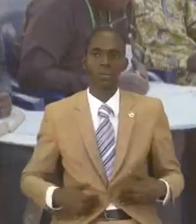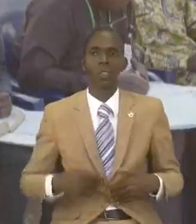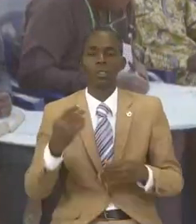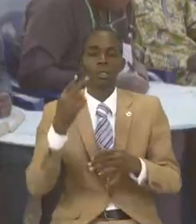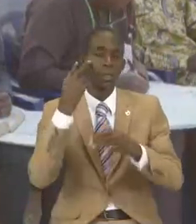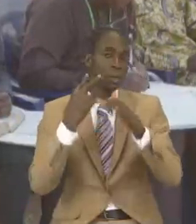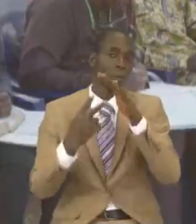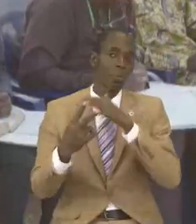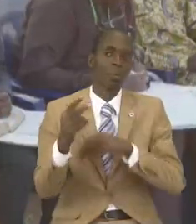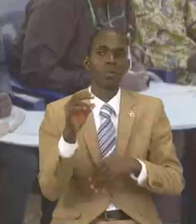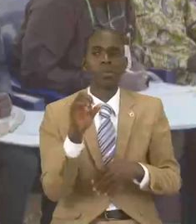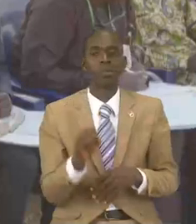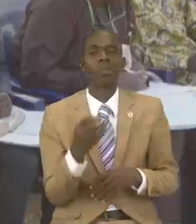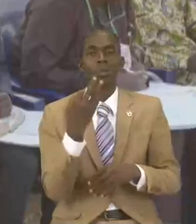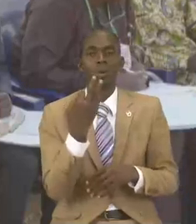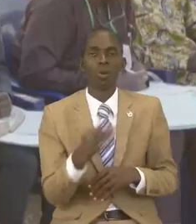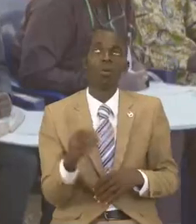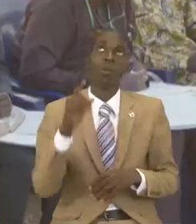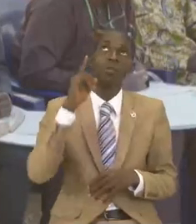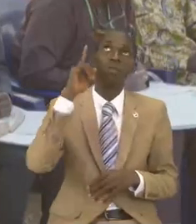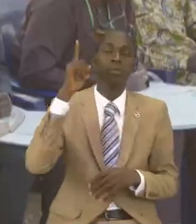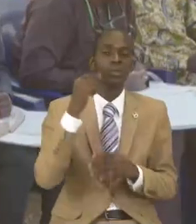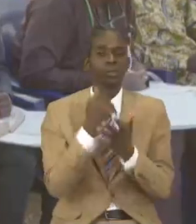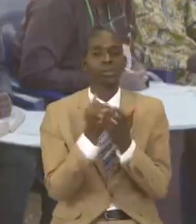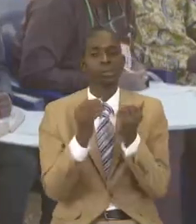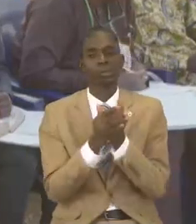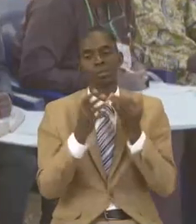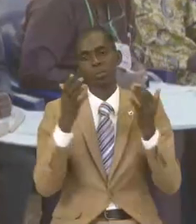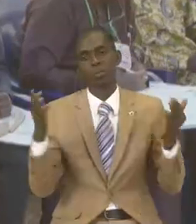La prophétie de sa crucifixion.